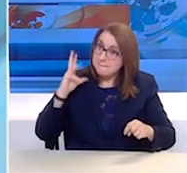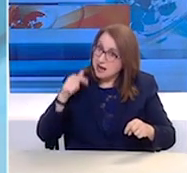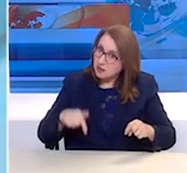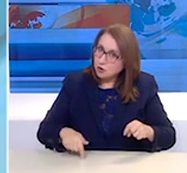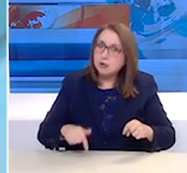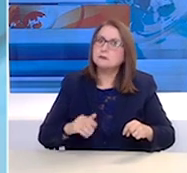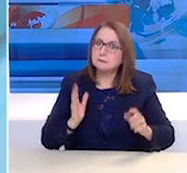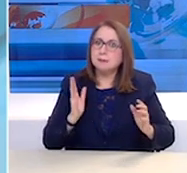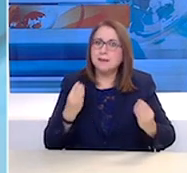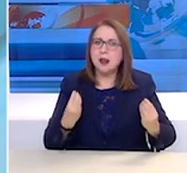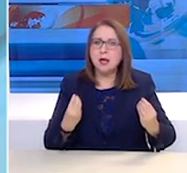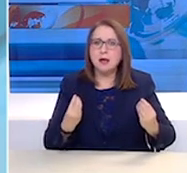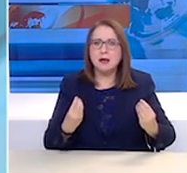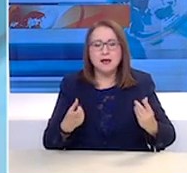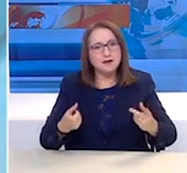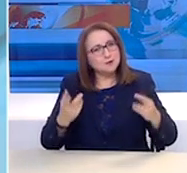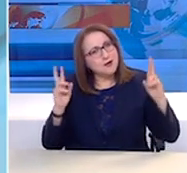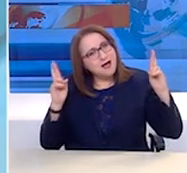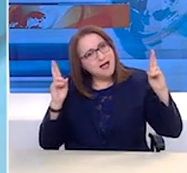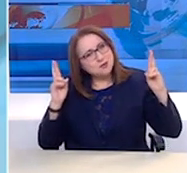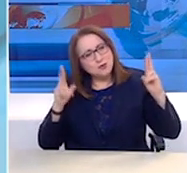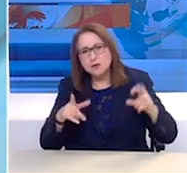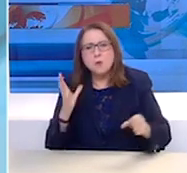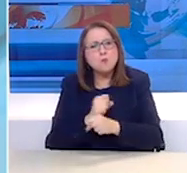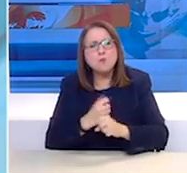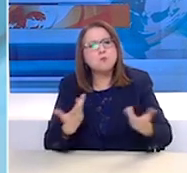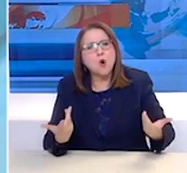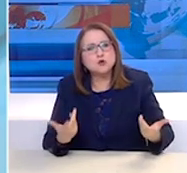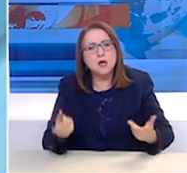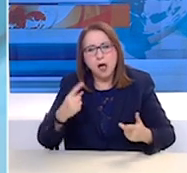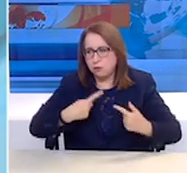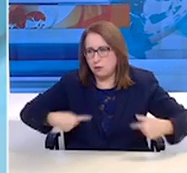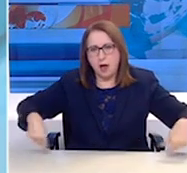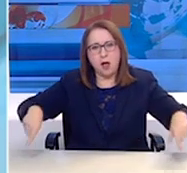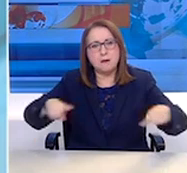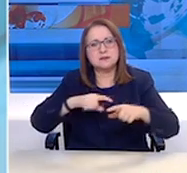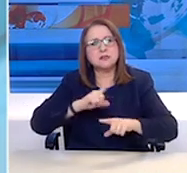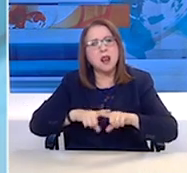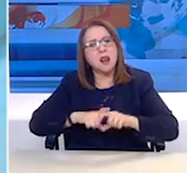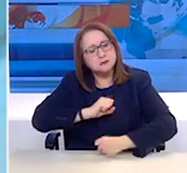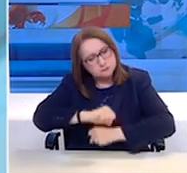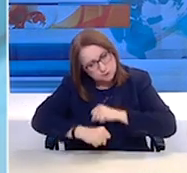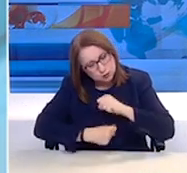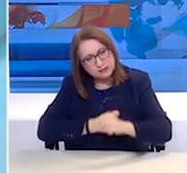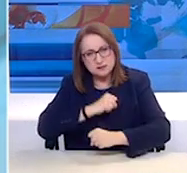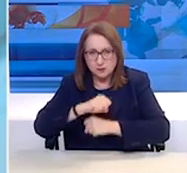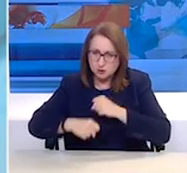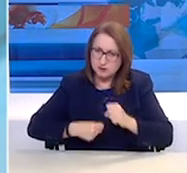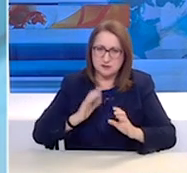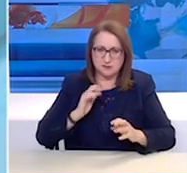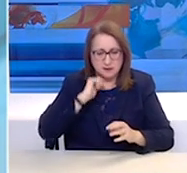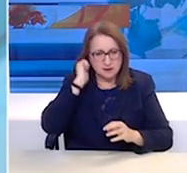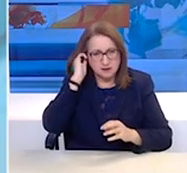αποτελέσματα μας δίνουν μια αισιοδοξία και οφείλονται στην κοινή μας προσπάθεια. Ναι, στην αισιοδοξία, αλλά με πραγματικά δεδομένα, με